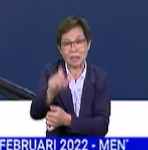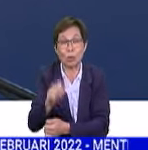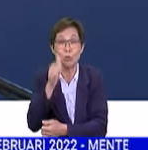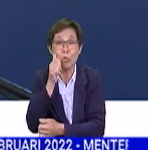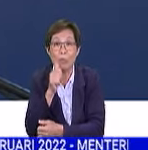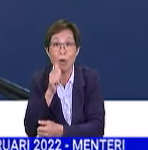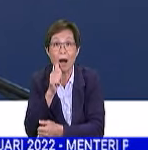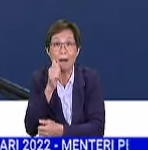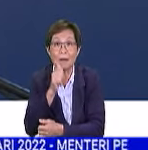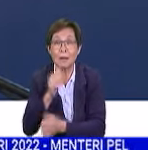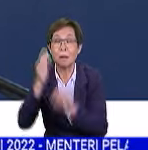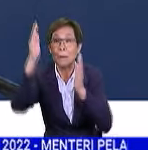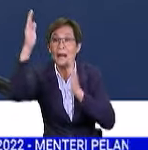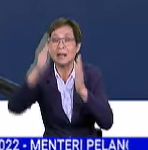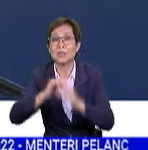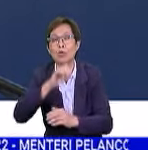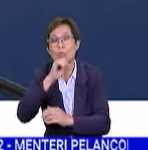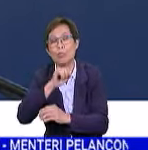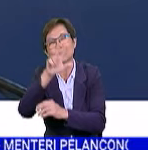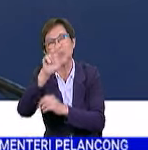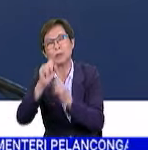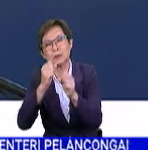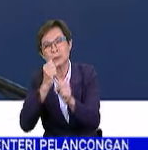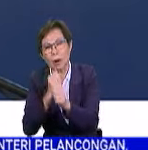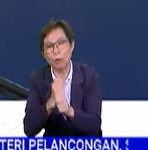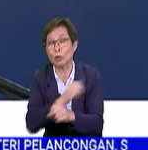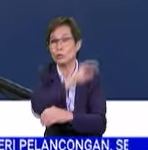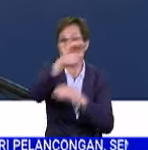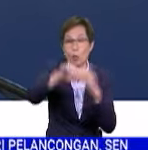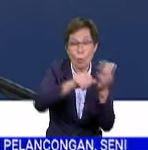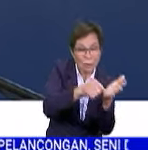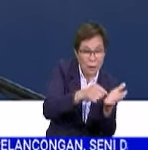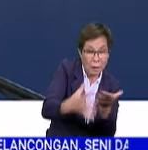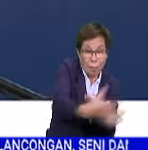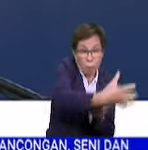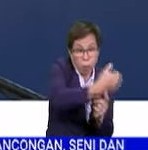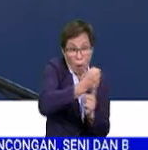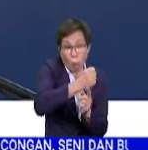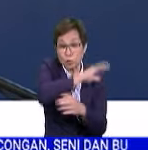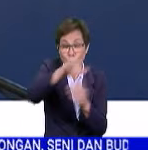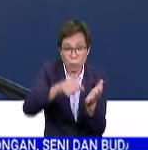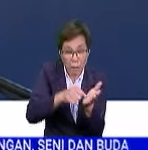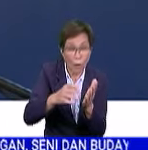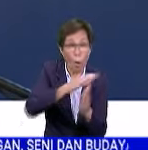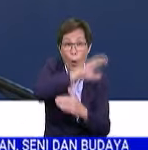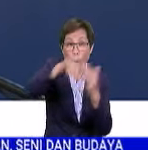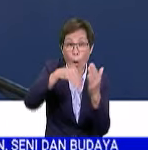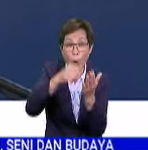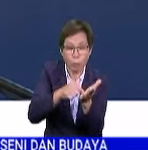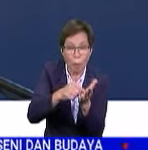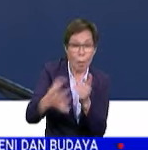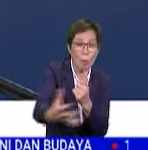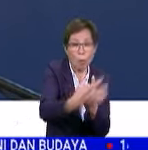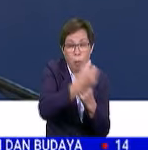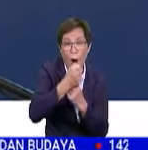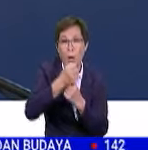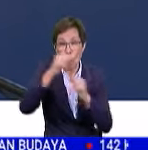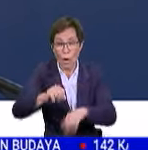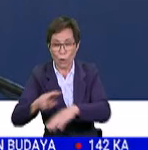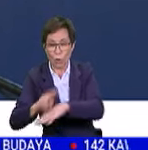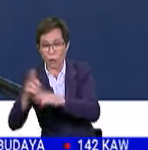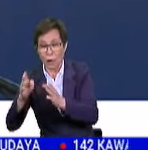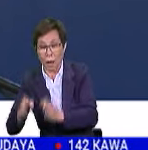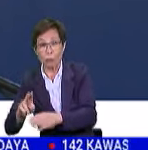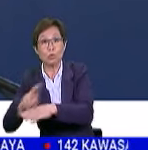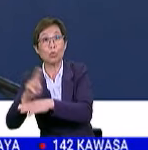umur 30 hingga jumlah keseluruhan dadah yang dirampas boleh digunakan oleh seramai